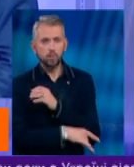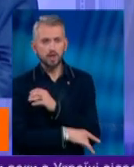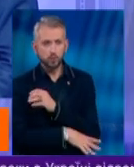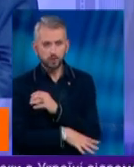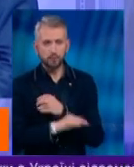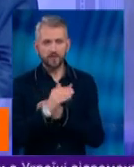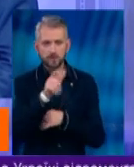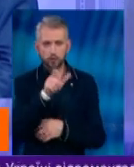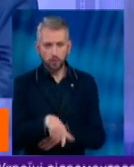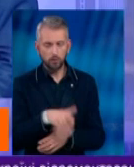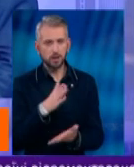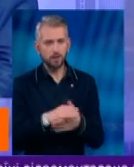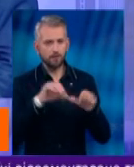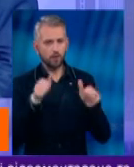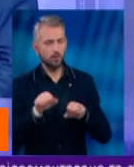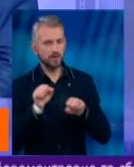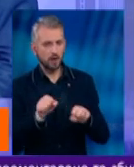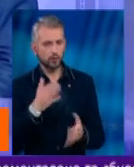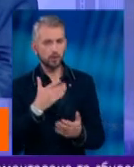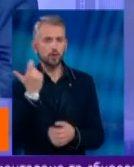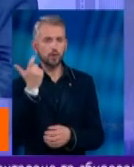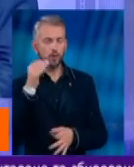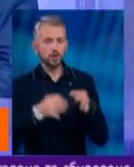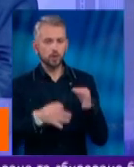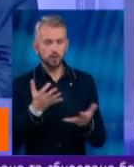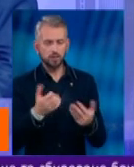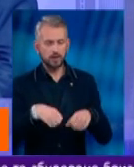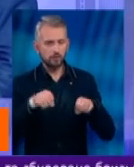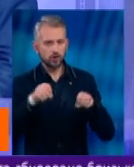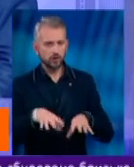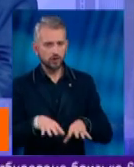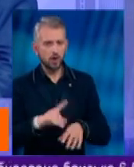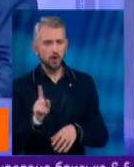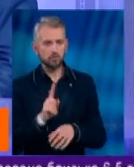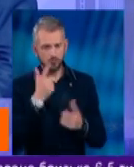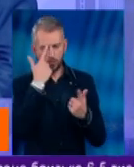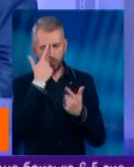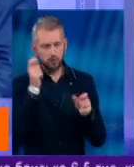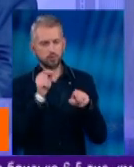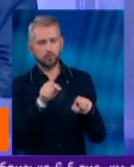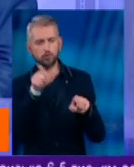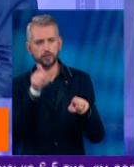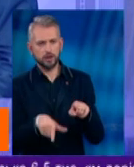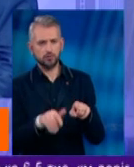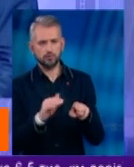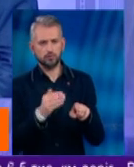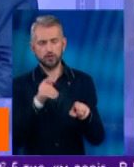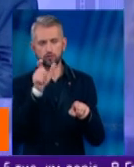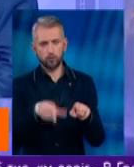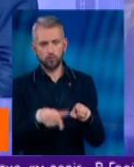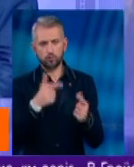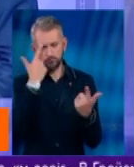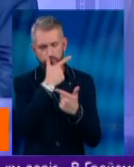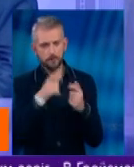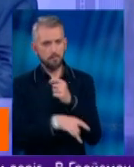фізичної особи – це вже форма захисту. Якщо вже господарський суд прийняв рішення, що оголосити цю людину фізичною особою банкрутом,